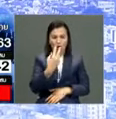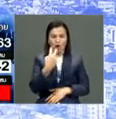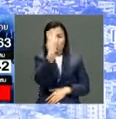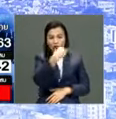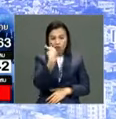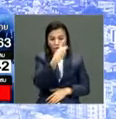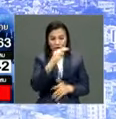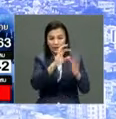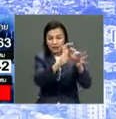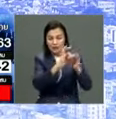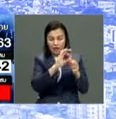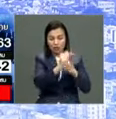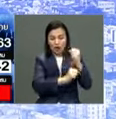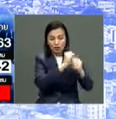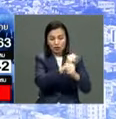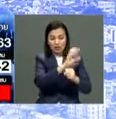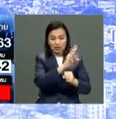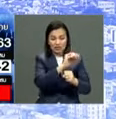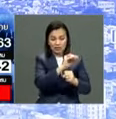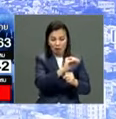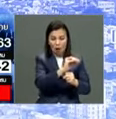ถ้าไปถึงอะไรอย่างไรถ้าท่านมีความสงสัยจะต้องการไปตรวจจะเกี่ยวโยงกับเคสอายุ72